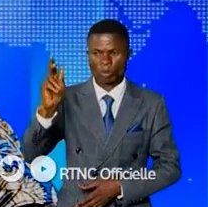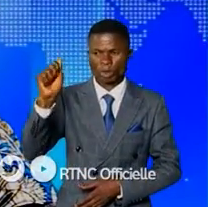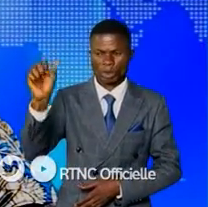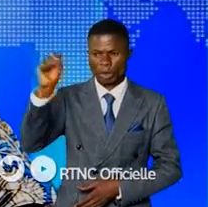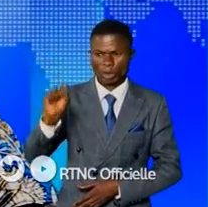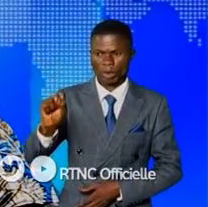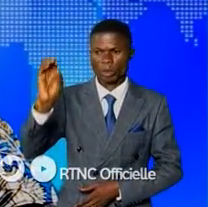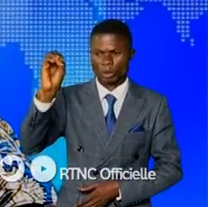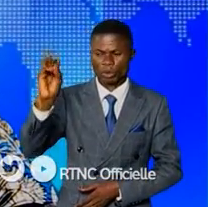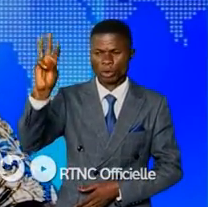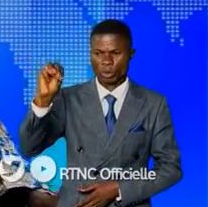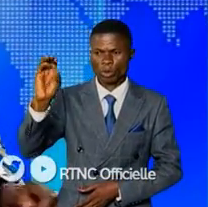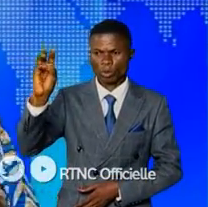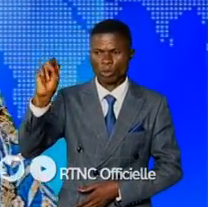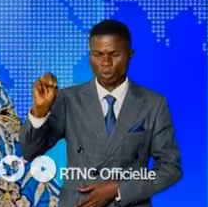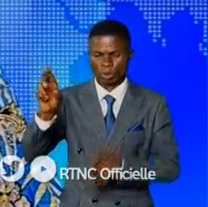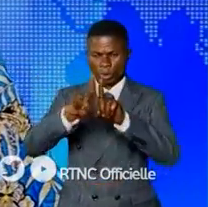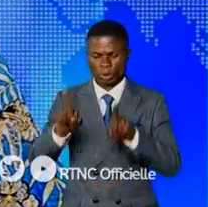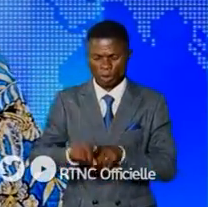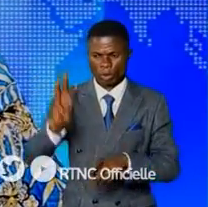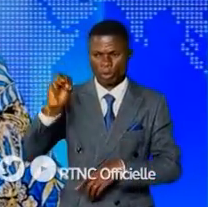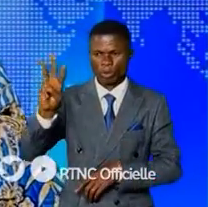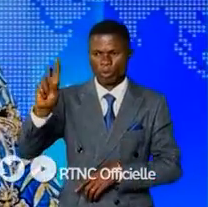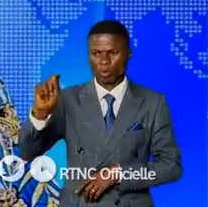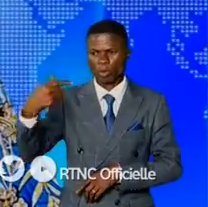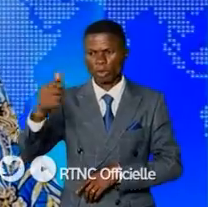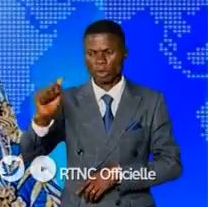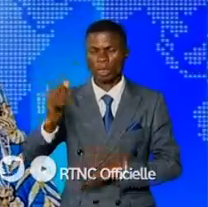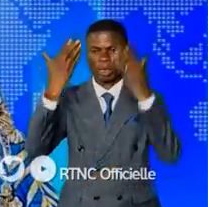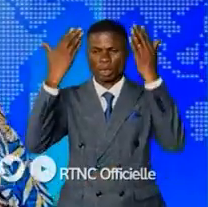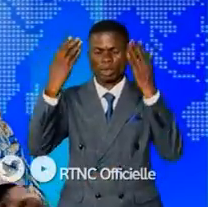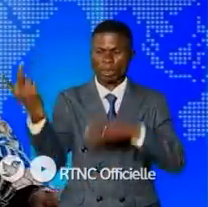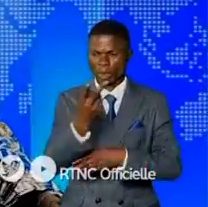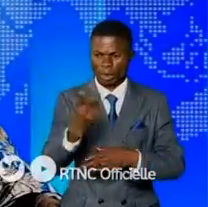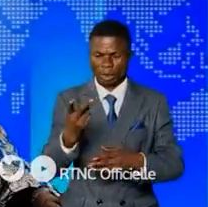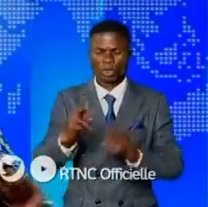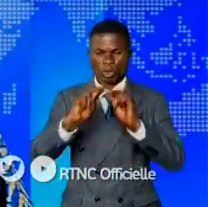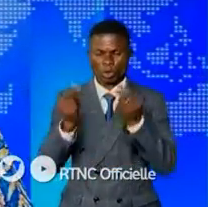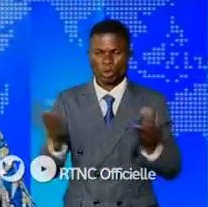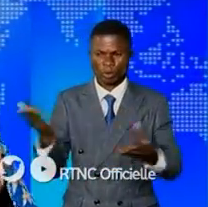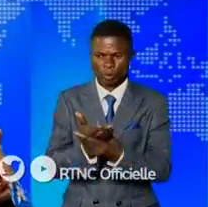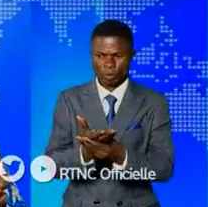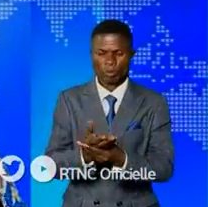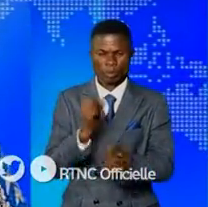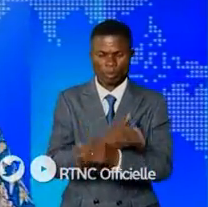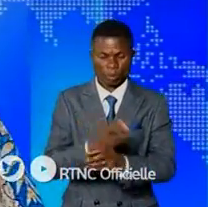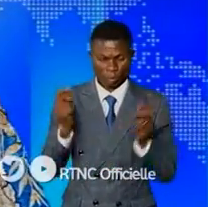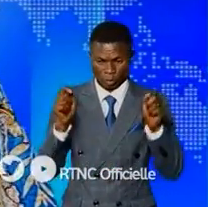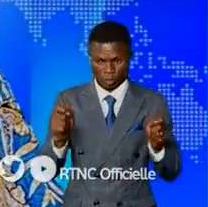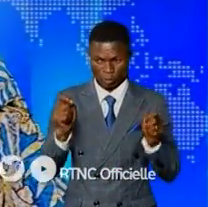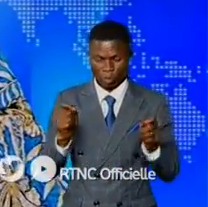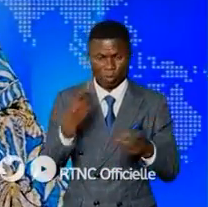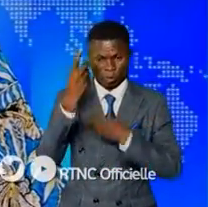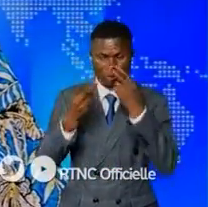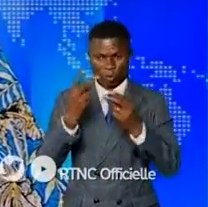République démocratique du Congo et Mwenda en Zambie, les deux parties ont finalisé les documents y afférents. Et dans ce journal, nous ferons un tour dans